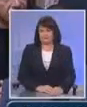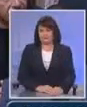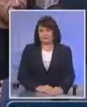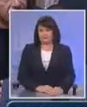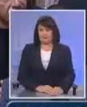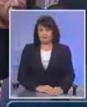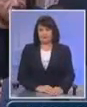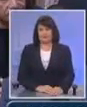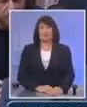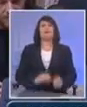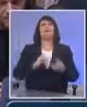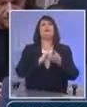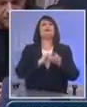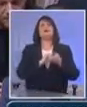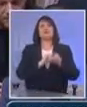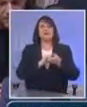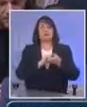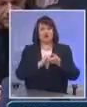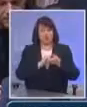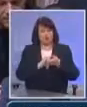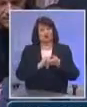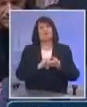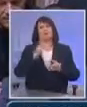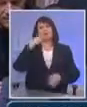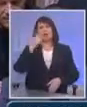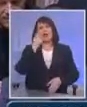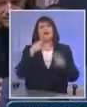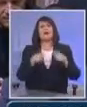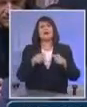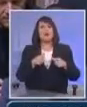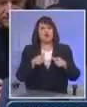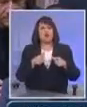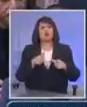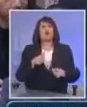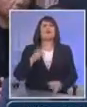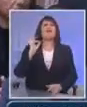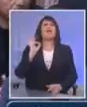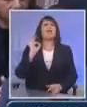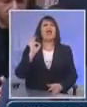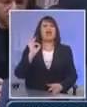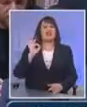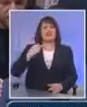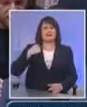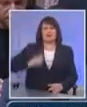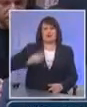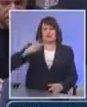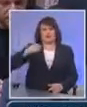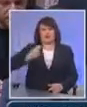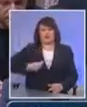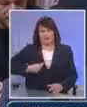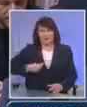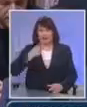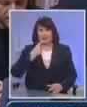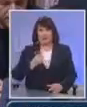Από Σύλλογο λοιπόν Γονέων και Κηδεμόνων του Δευτέρου Δημοτικού Σχολείου Φιλιππιάδας, το Διοικητικό Συμβούλιο του Συλλόγου Γονέων και